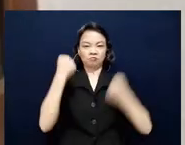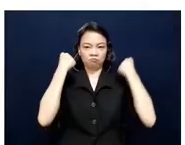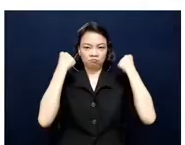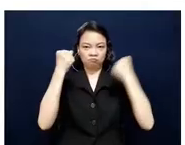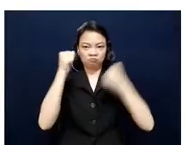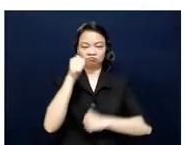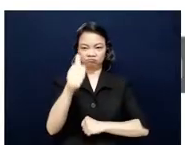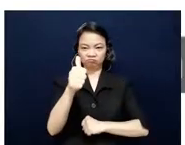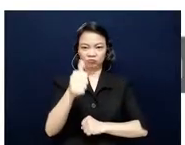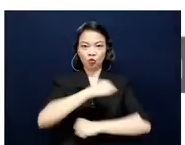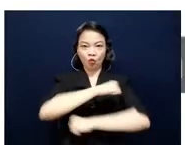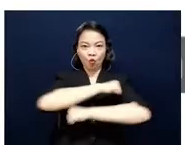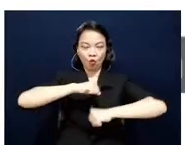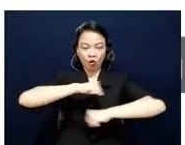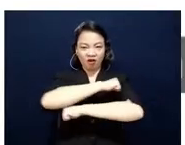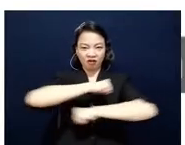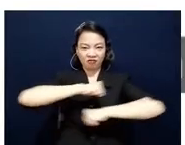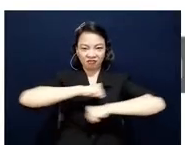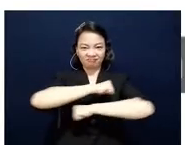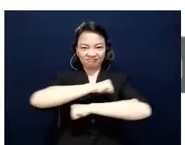berolahraga.